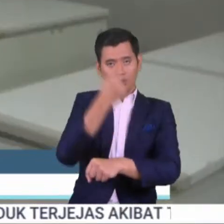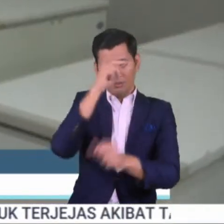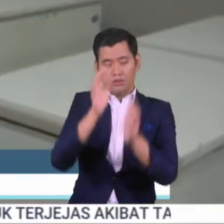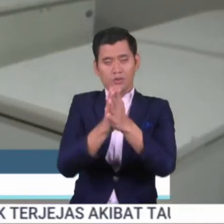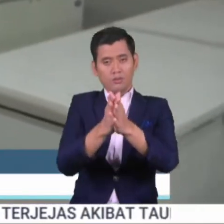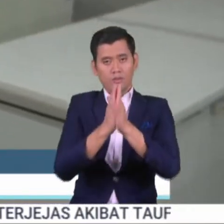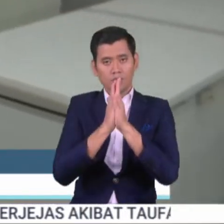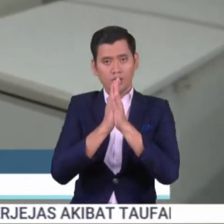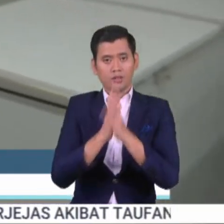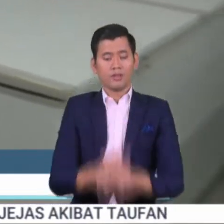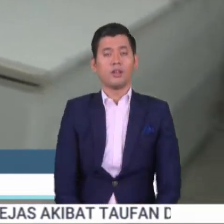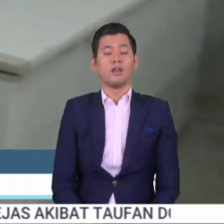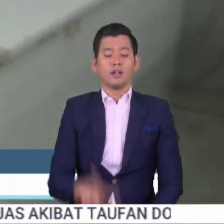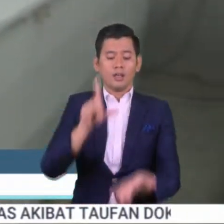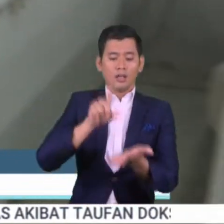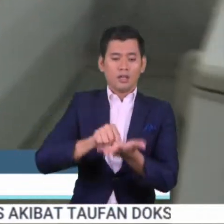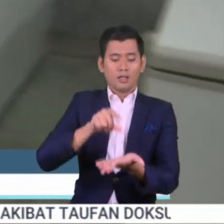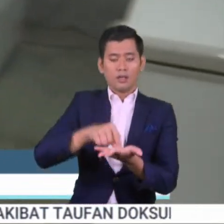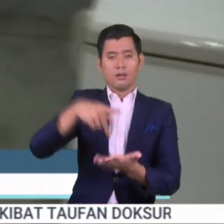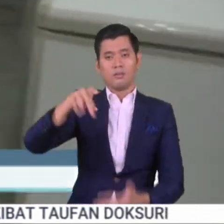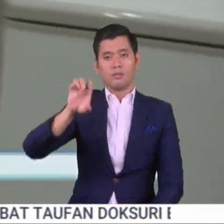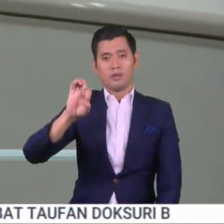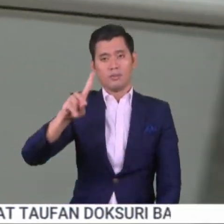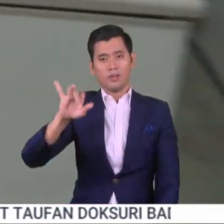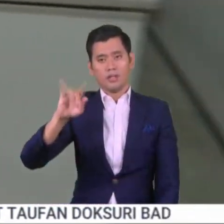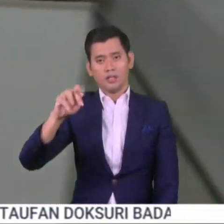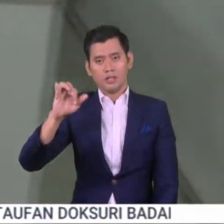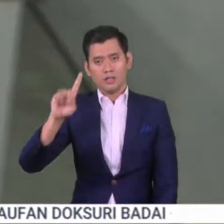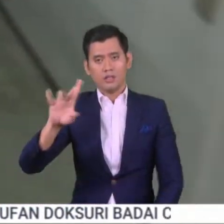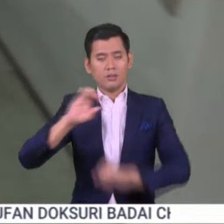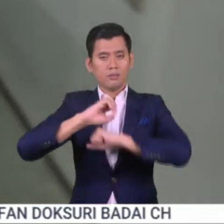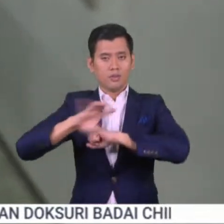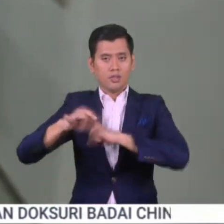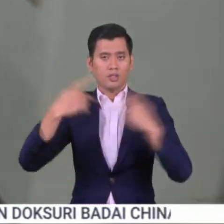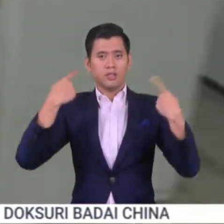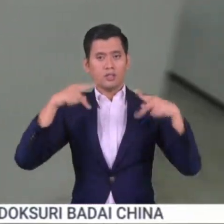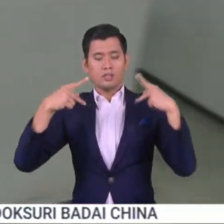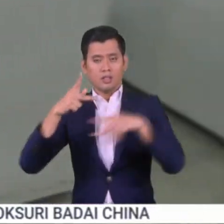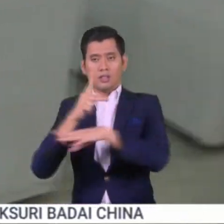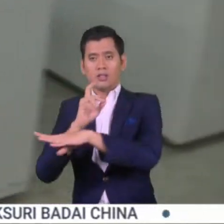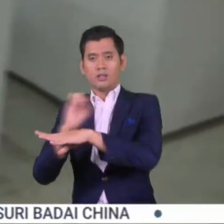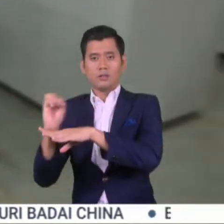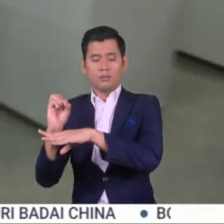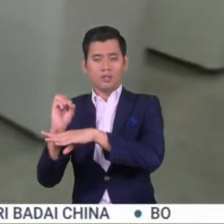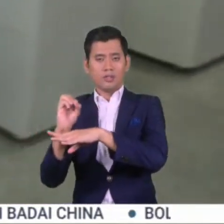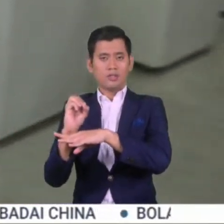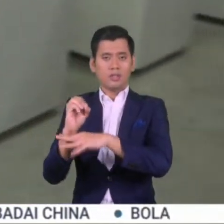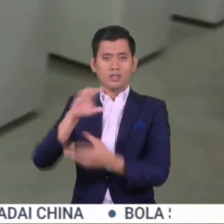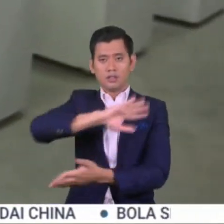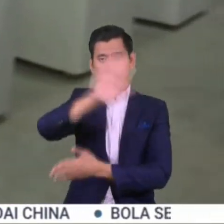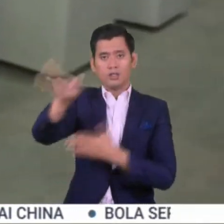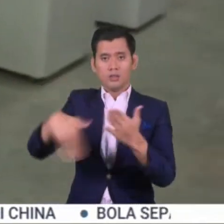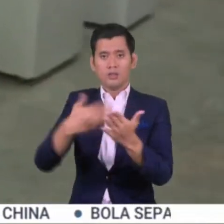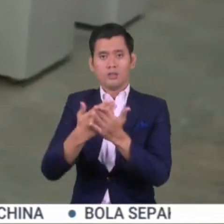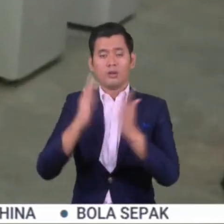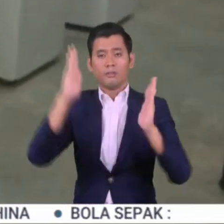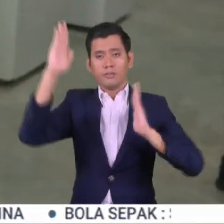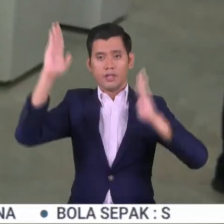permintaan. Ayam probiotik itu dipasarkan menerusi kedai-kedai koperasi Mat Konsumas di seluruh